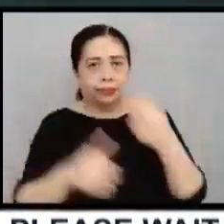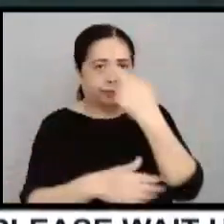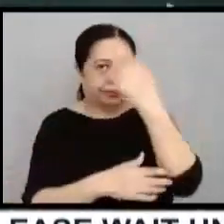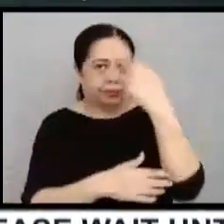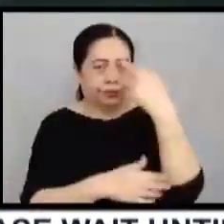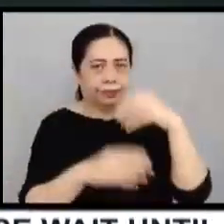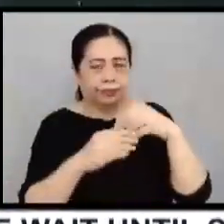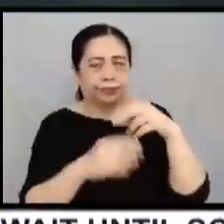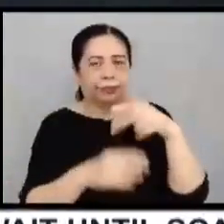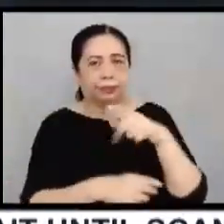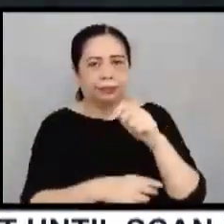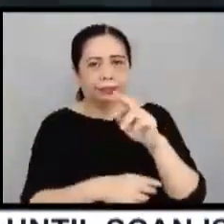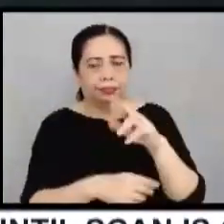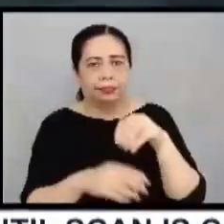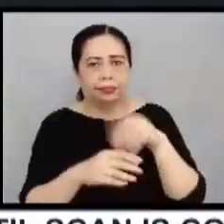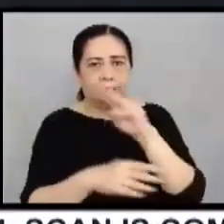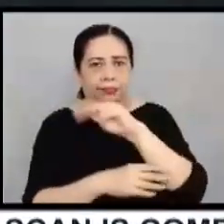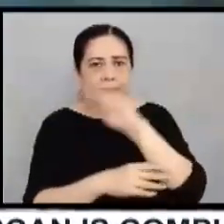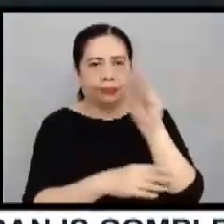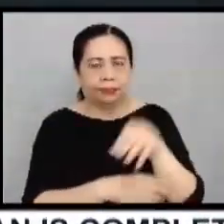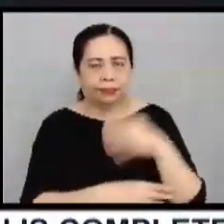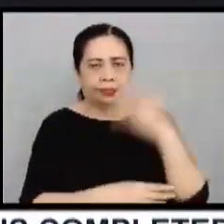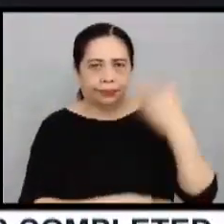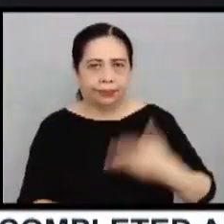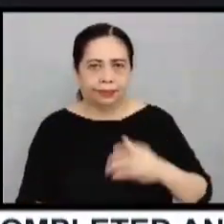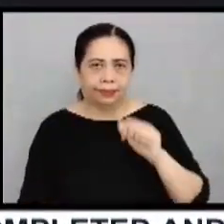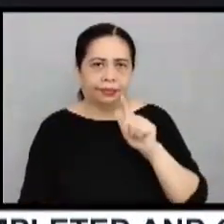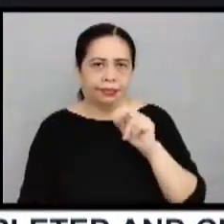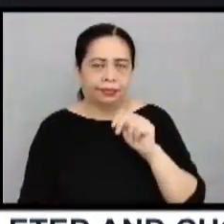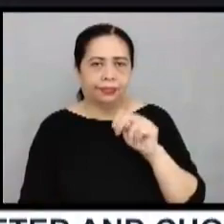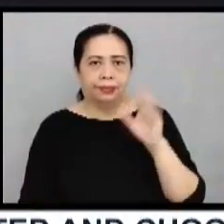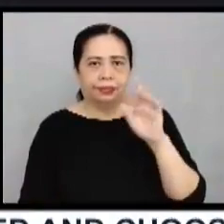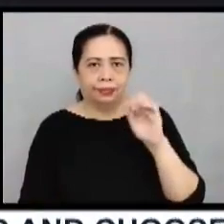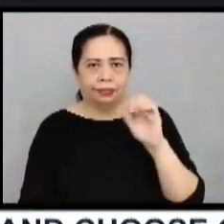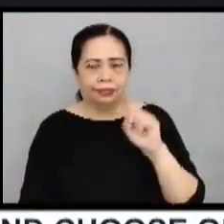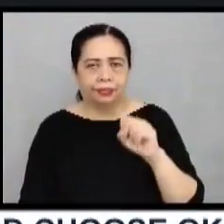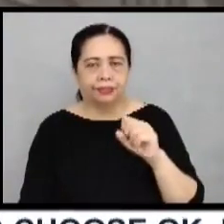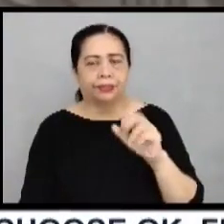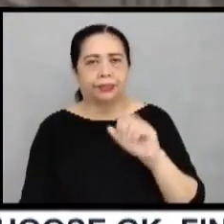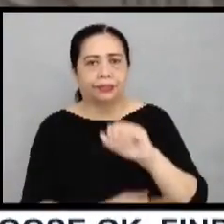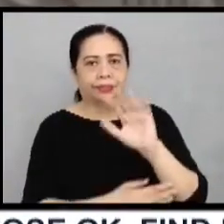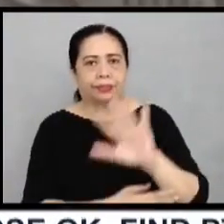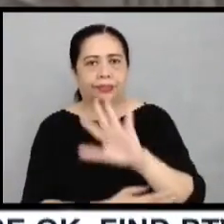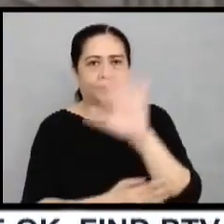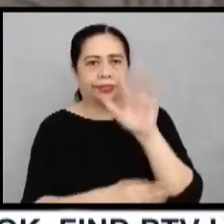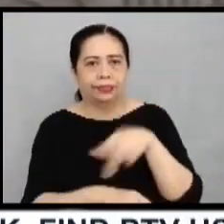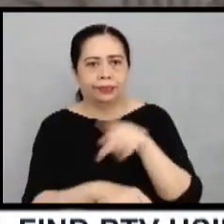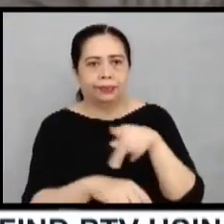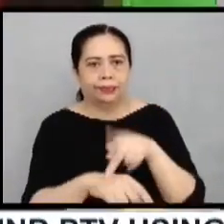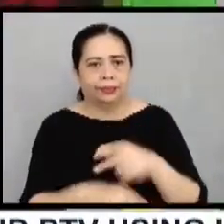Rizal Park sa Maynila. Alan Francisco para sa Morning Show ng Bayan, Rise and Shine, Pilipinas.